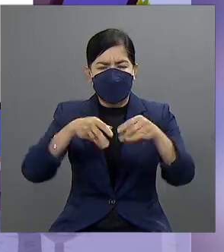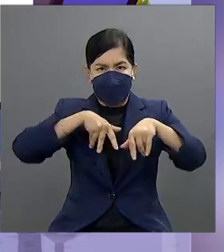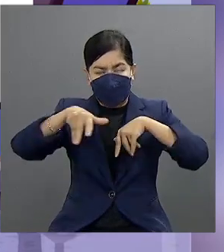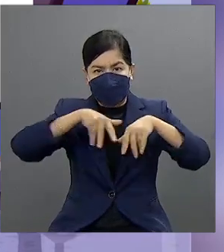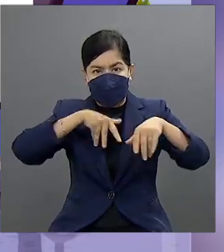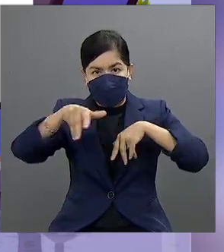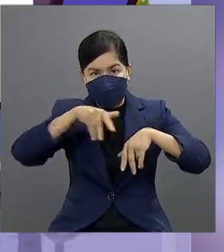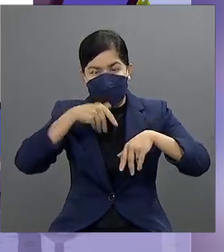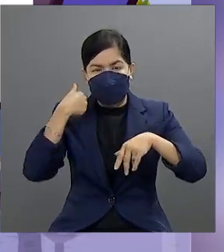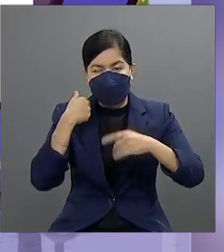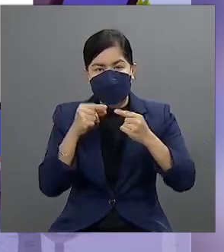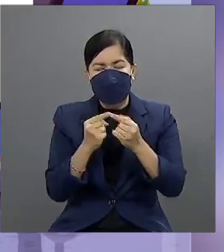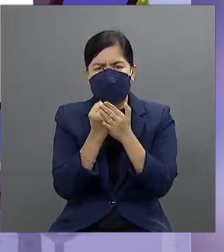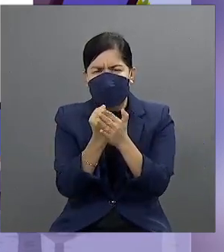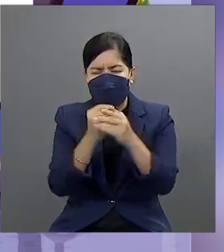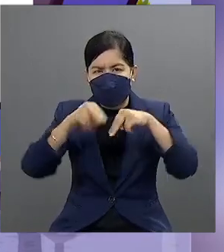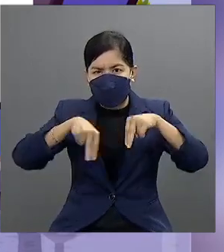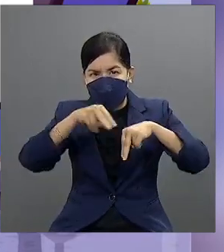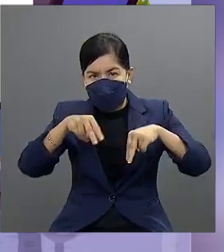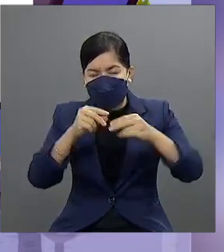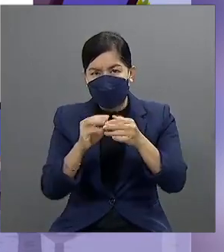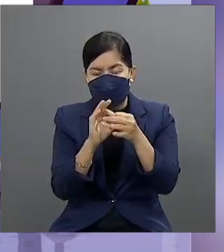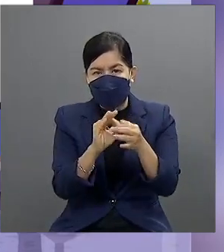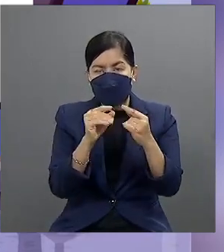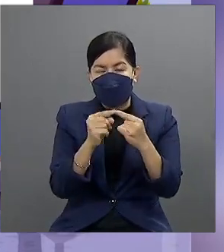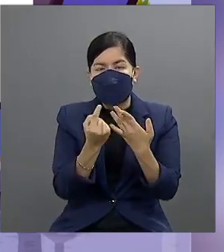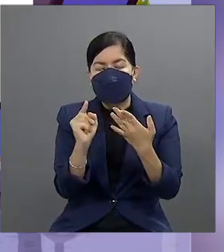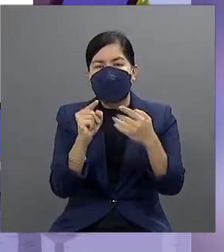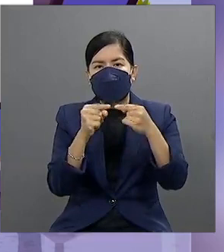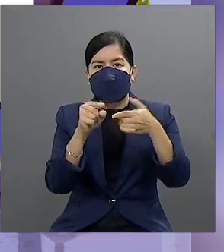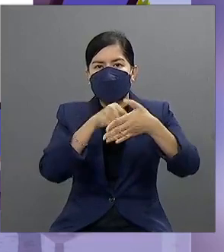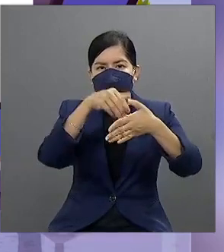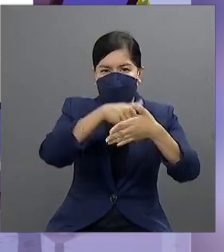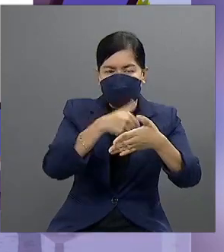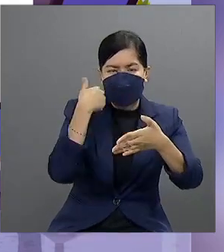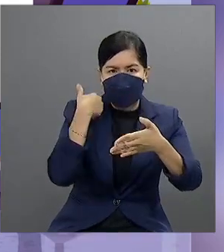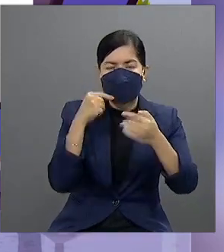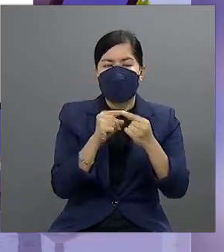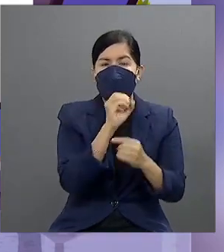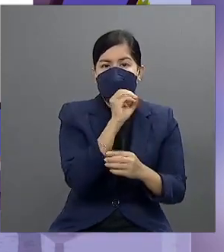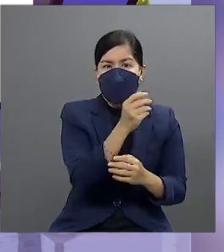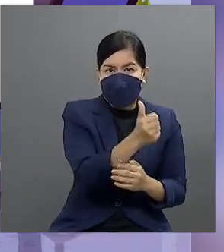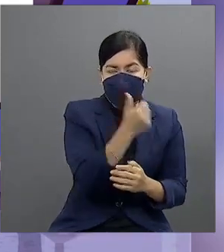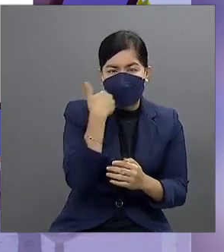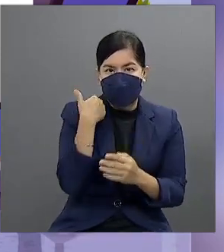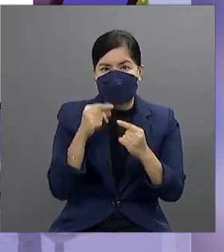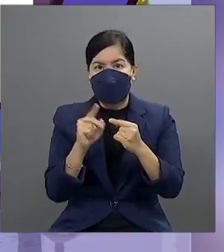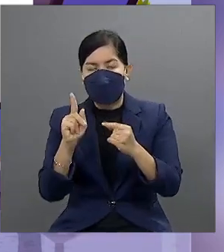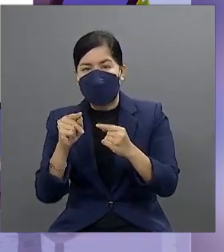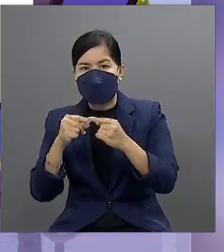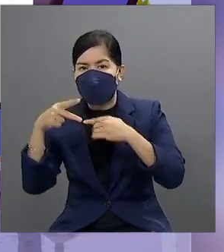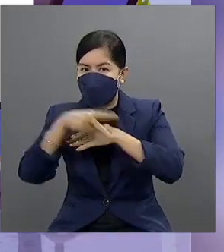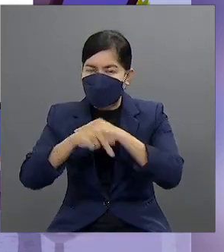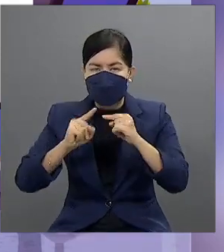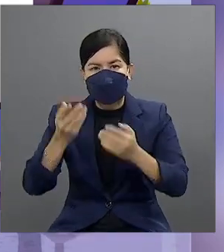ามการทุจริตเลือกตั้งโดยสามารถรายงานสถานการณ์ทั่วไปและแจ้งข่าวทุจริตการเลือกตั้งเมื่อพบเห็นการกระ